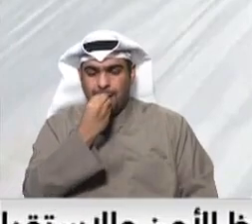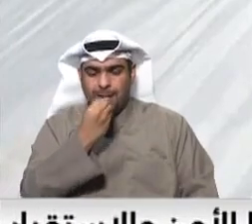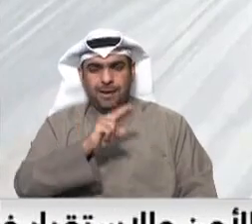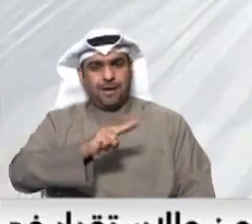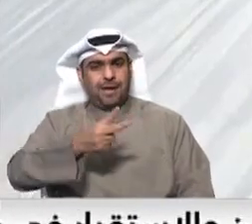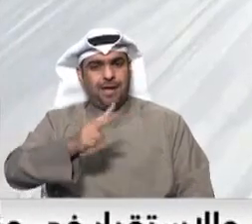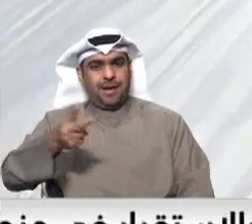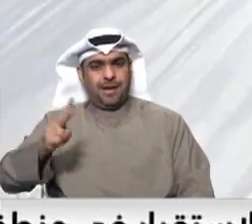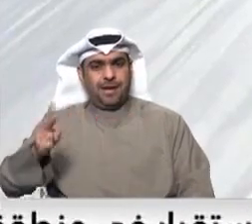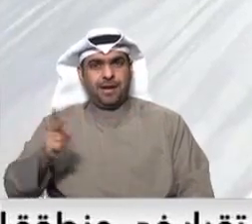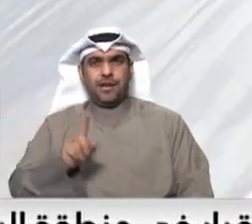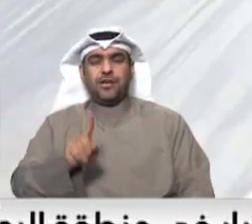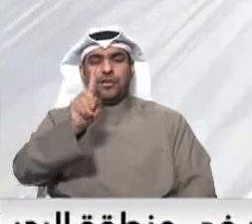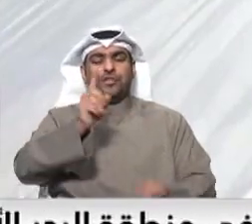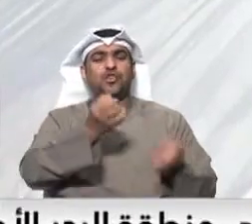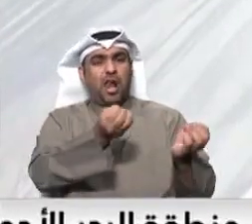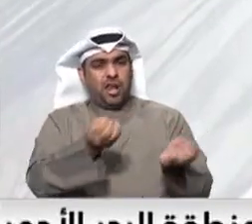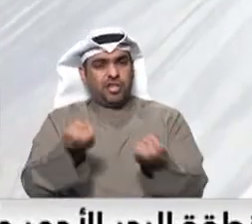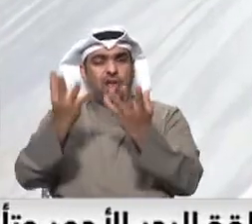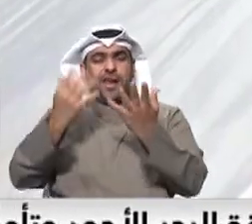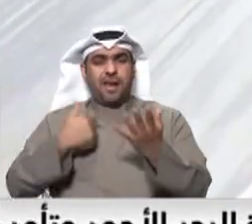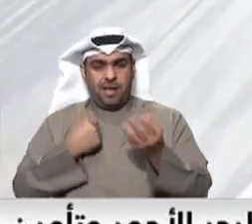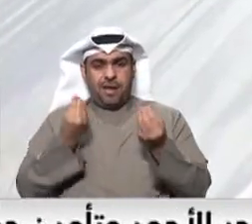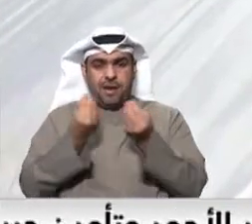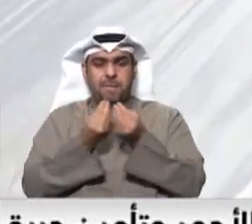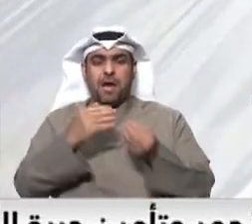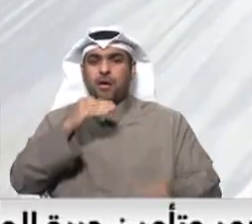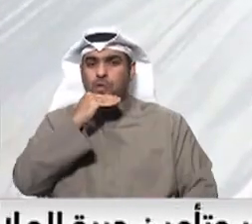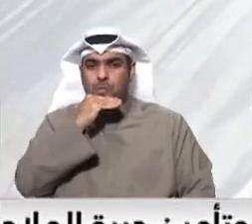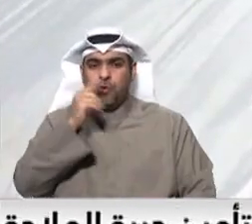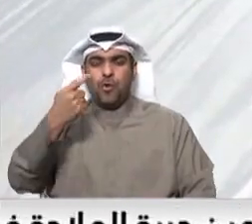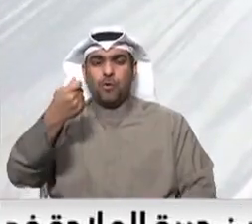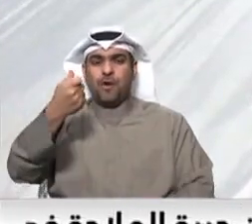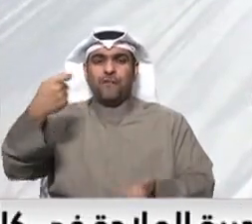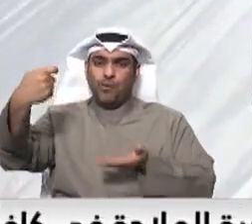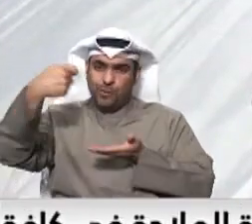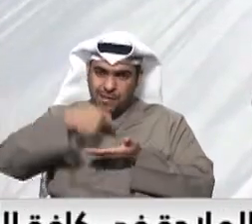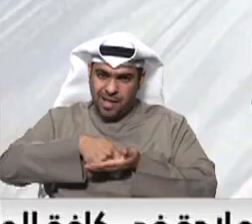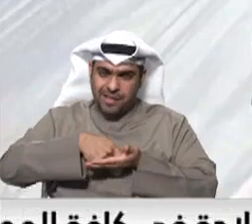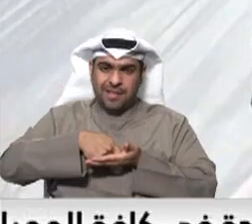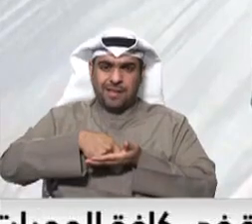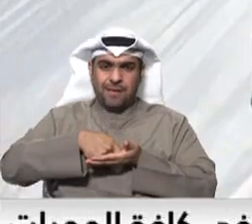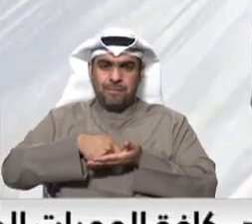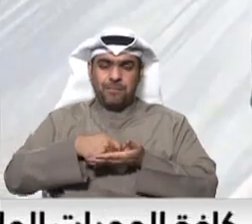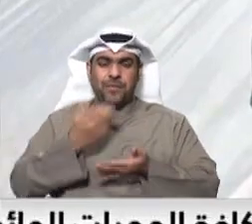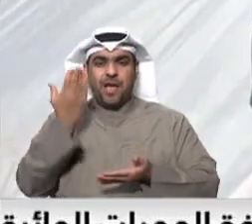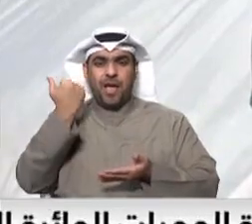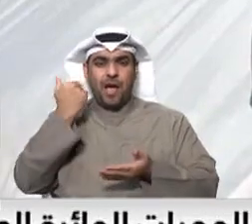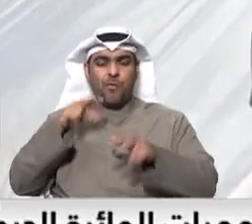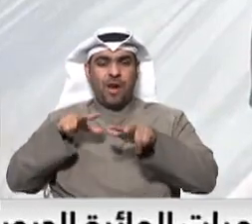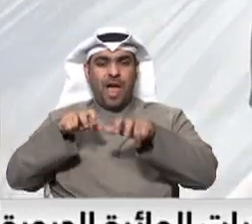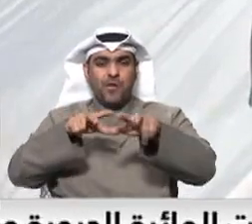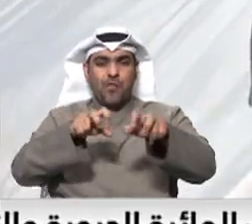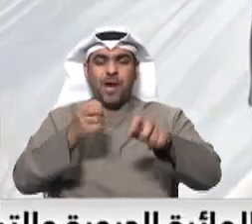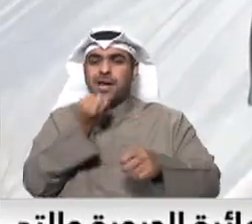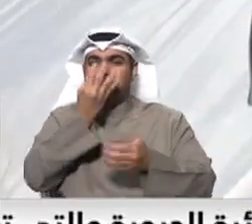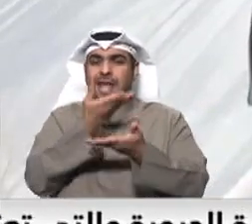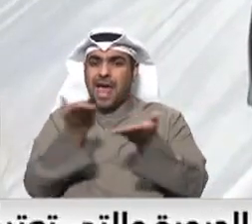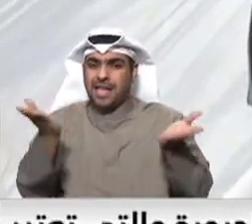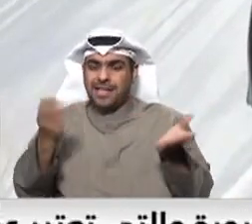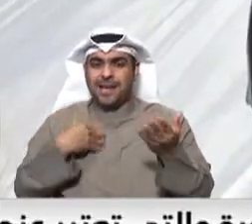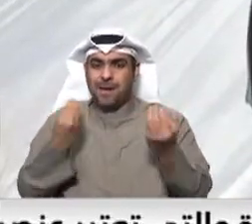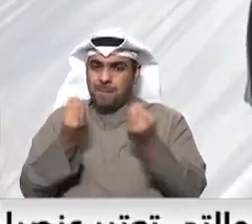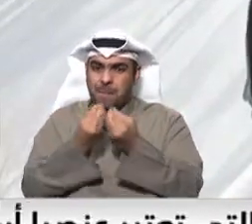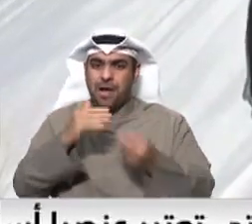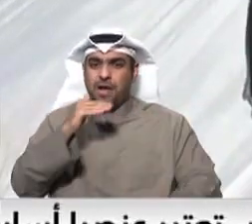بقى يودينا على المدرسة ويجيبني مصروف ويودينا حديقة الحيوانات وألعب بحديقة الحيوانات، يودينا